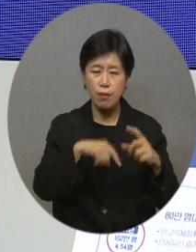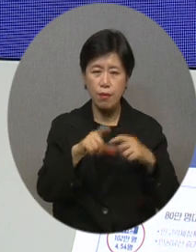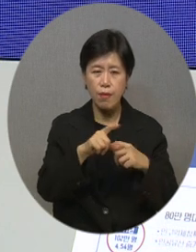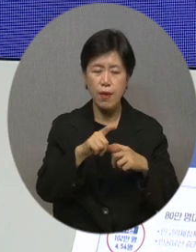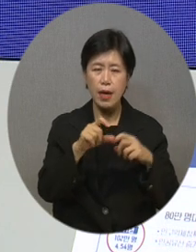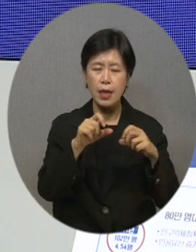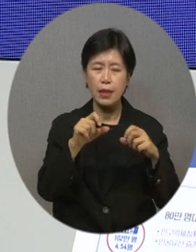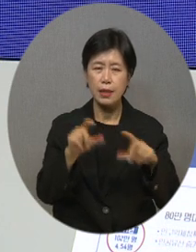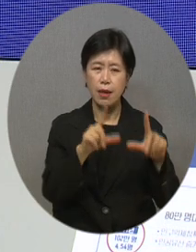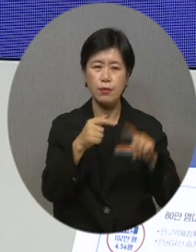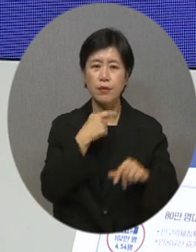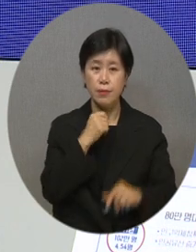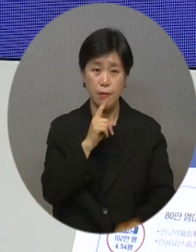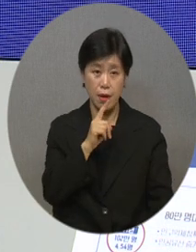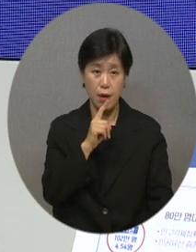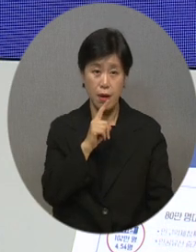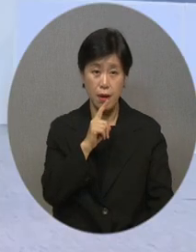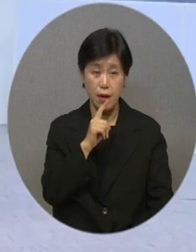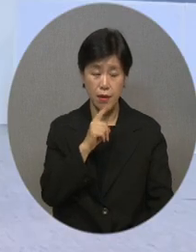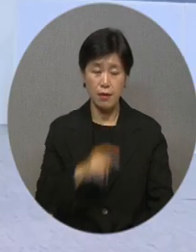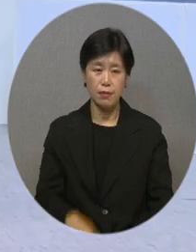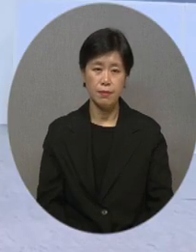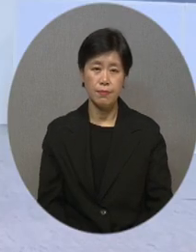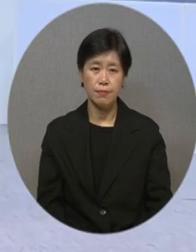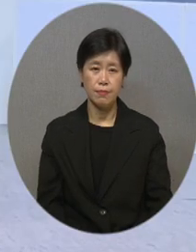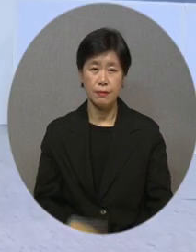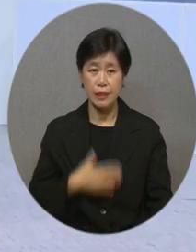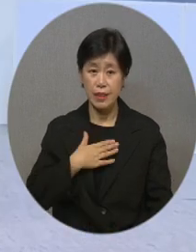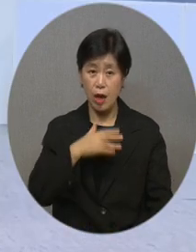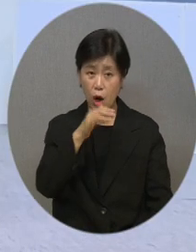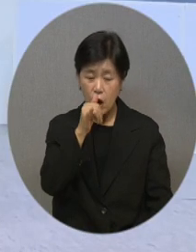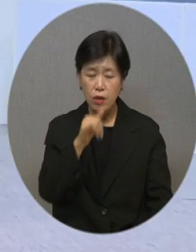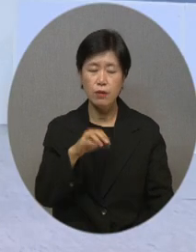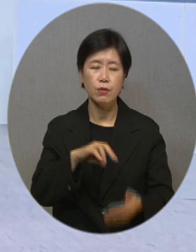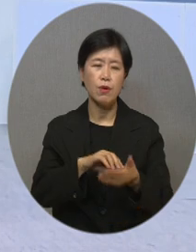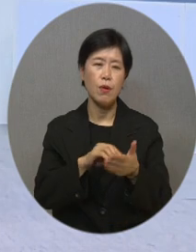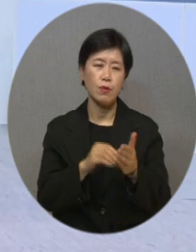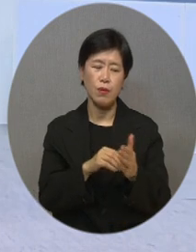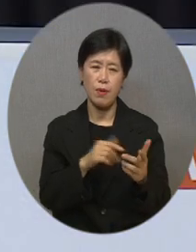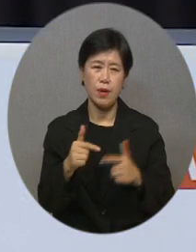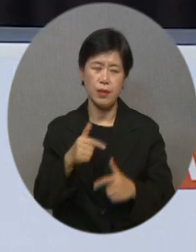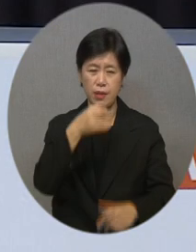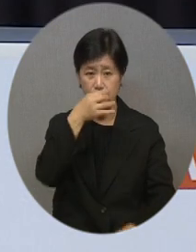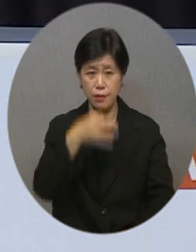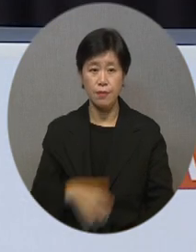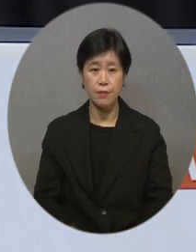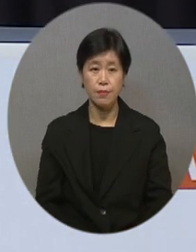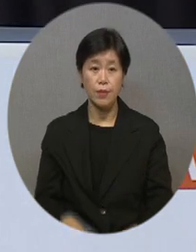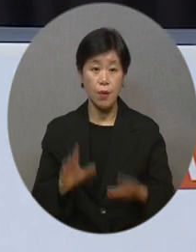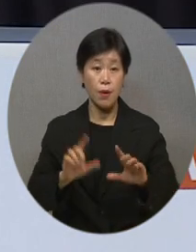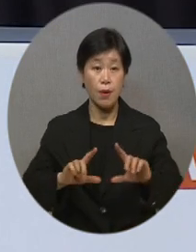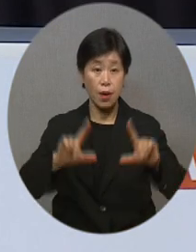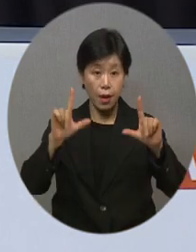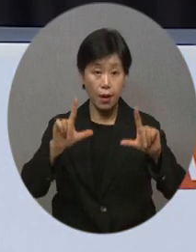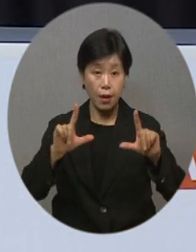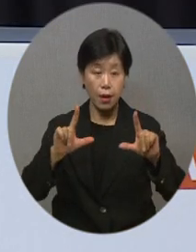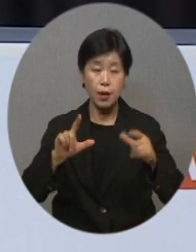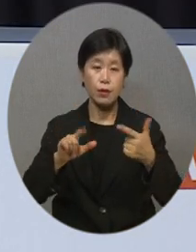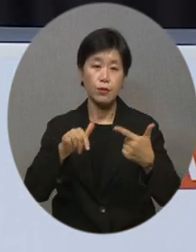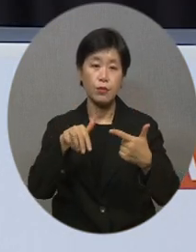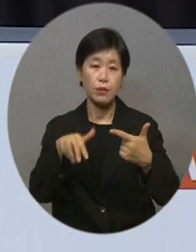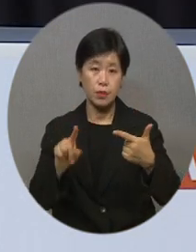가지고 정책을 펴고 있다는 걸 말씀드리겠습니다. 올해 초 복지부가 제6차 장애인 정책